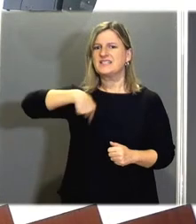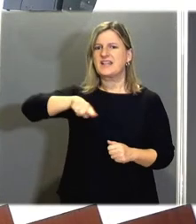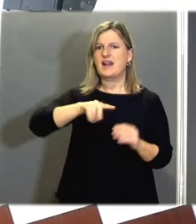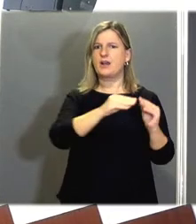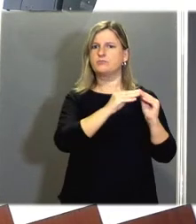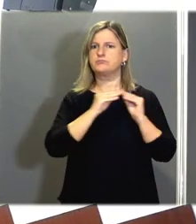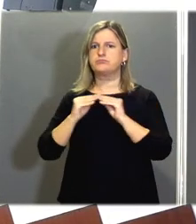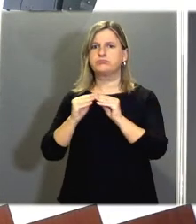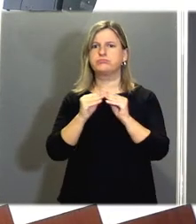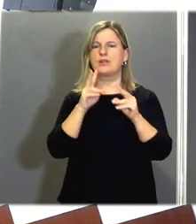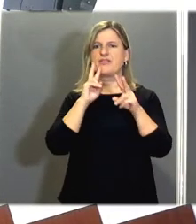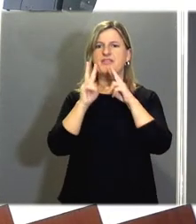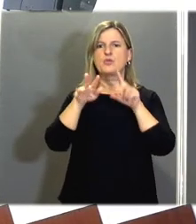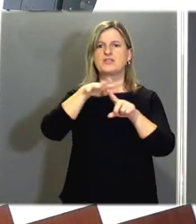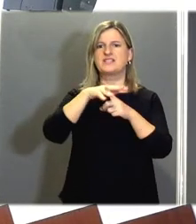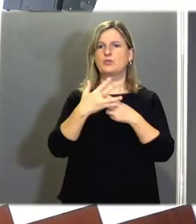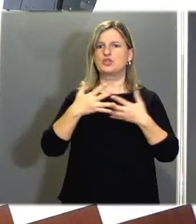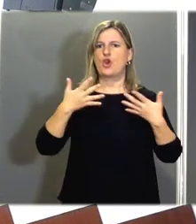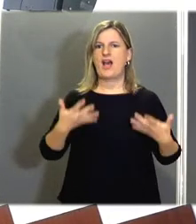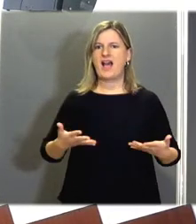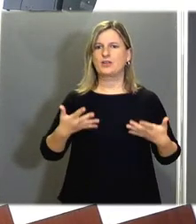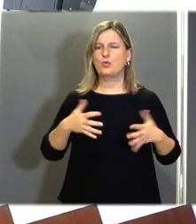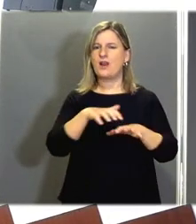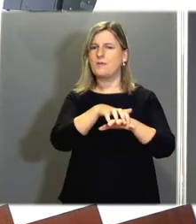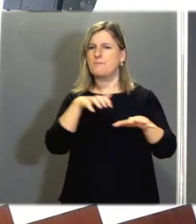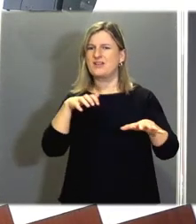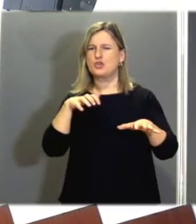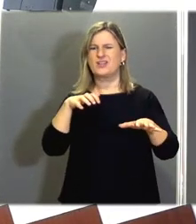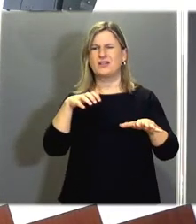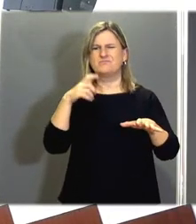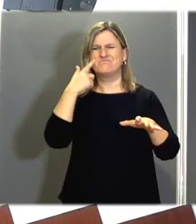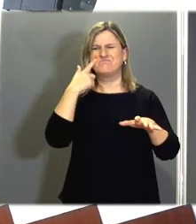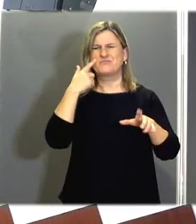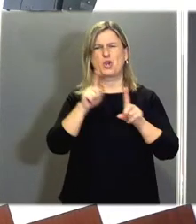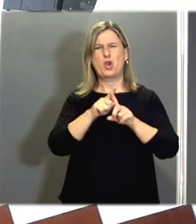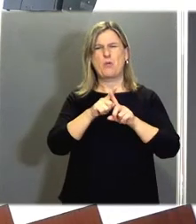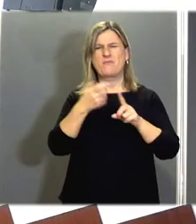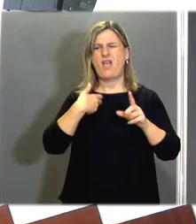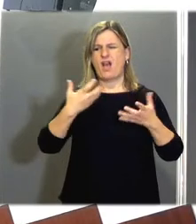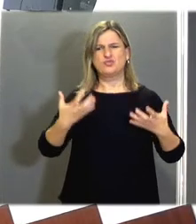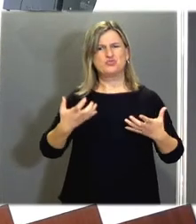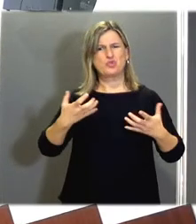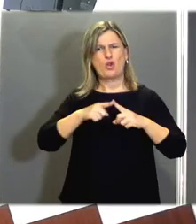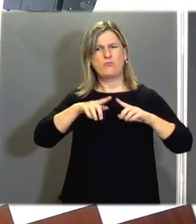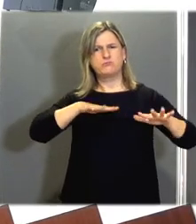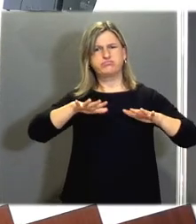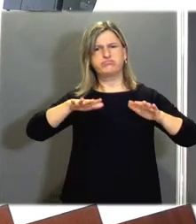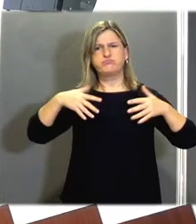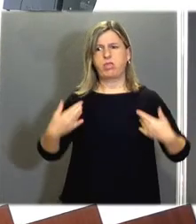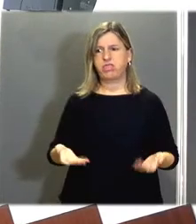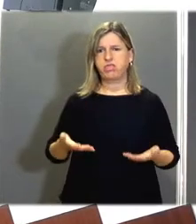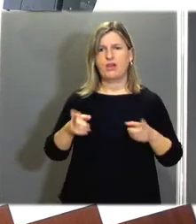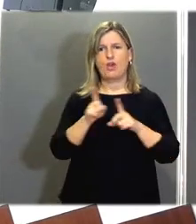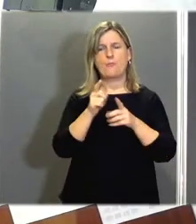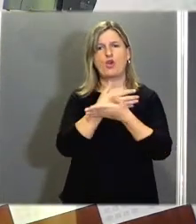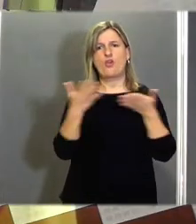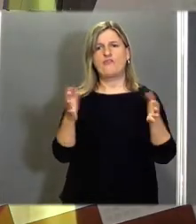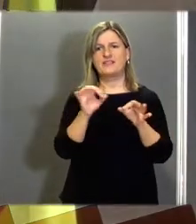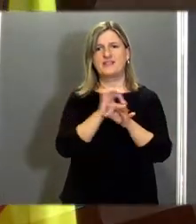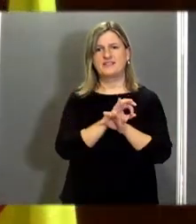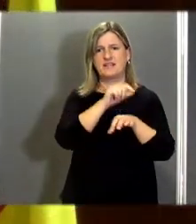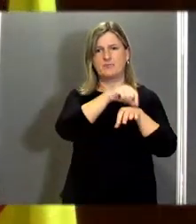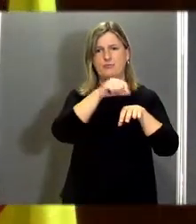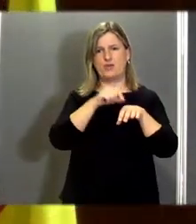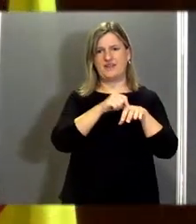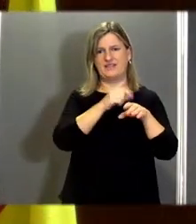que la situació actual està dominada per la desmobilització i la desconfiança en els partits polítics. La